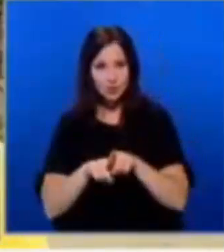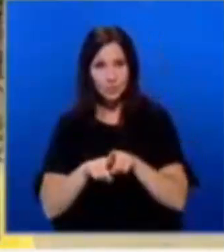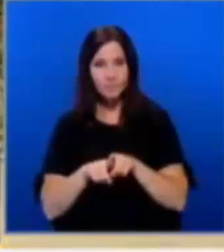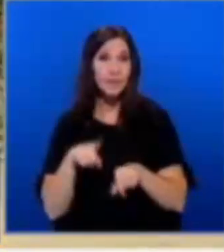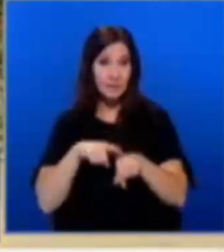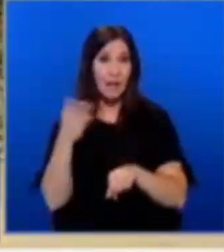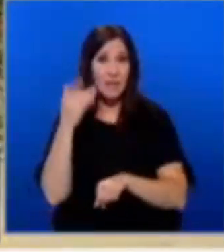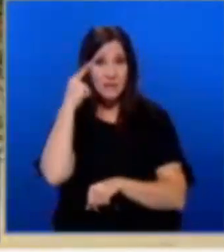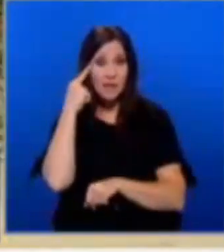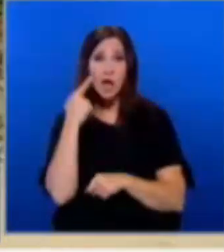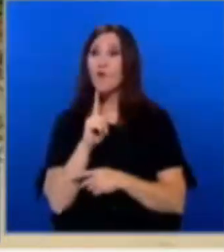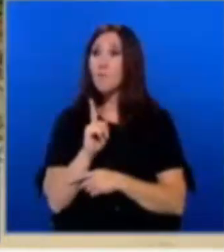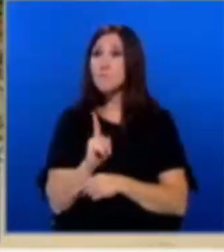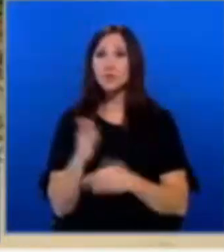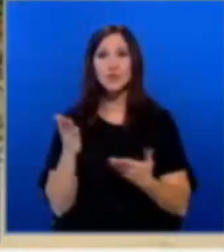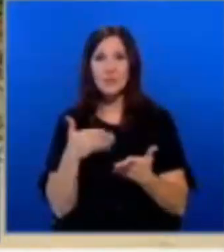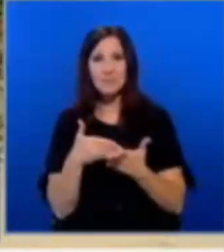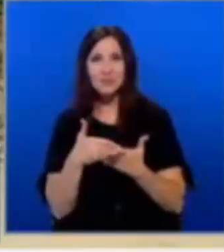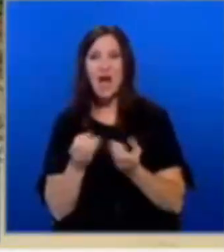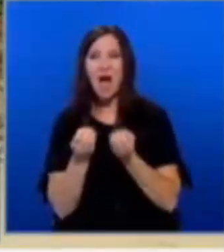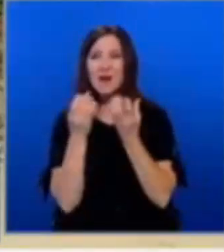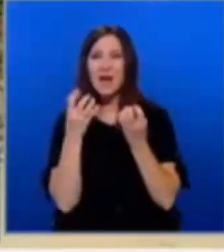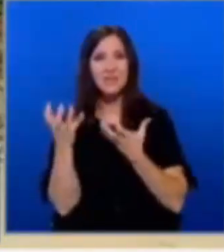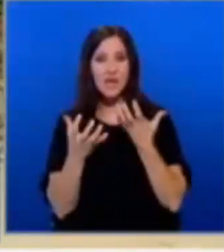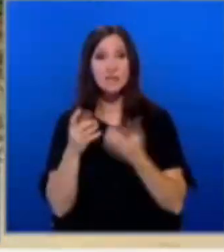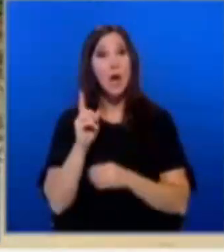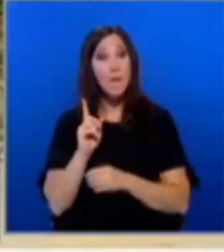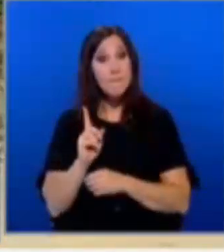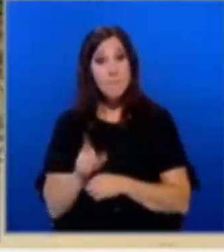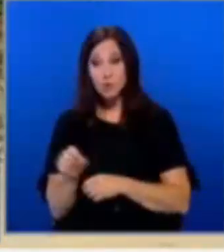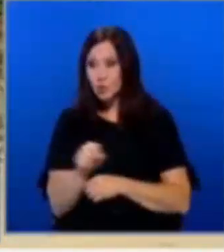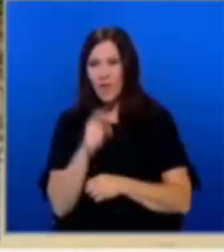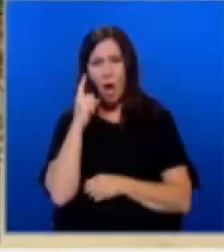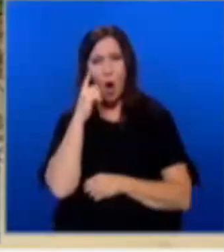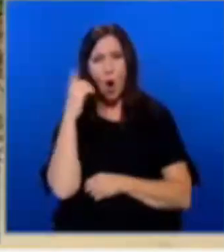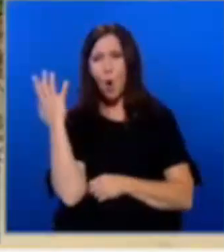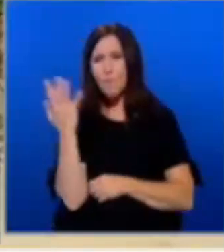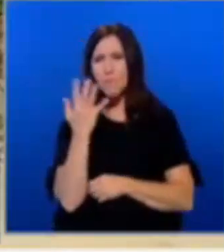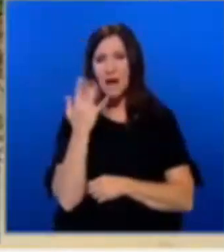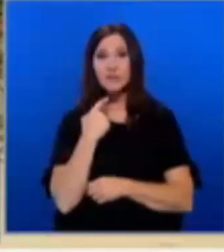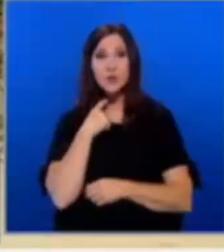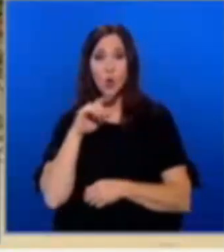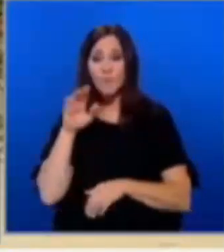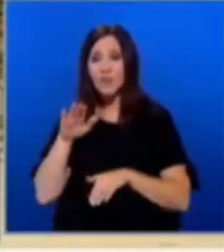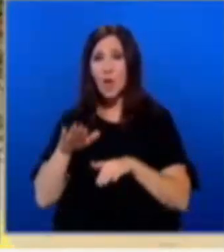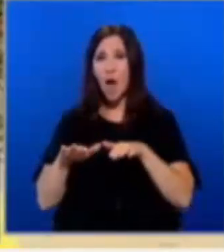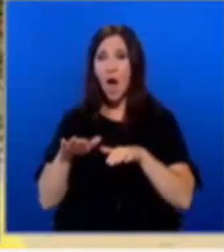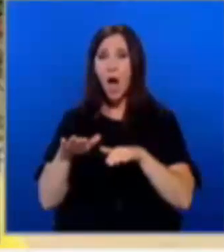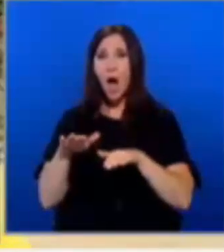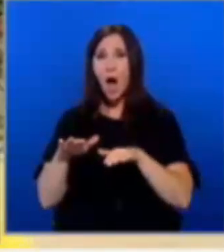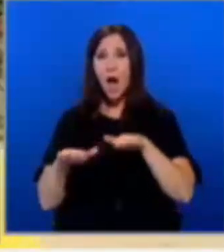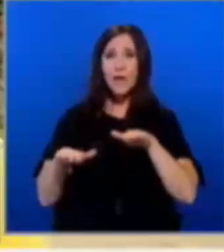Да, те знаят какво може да причини райския газ. Може да води до омайване, до загубване на равновесие,